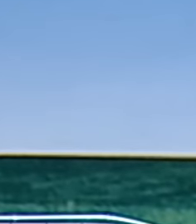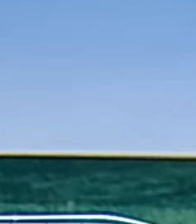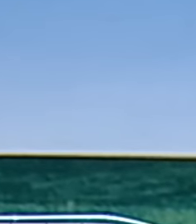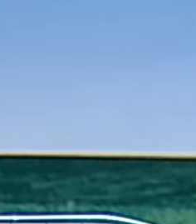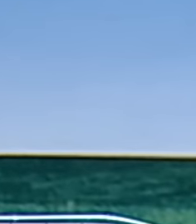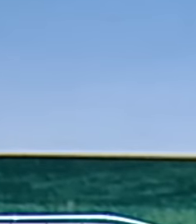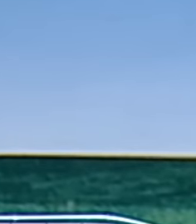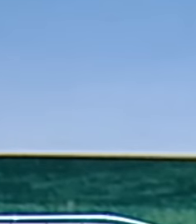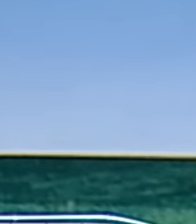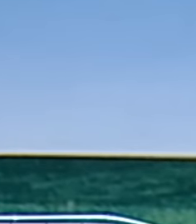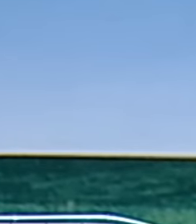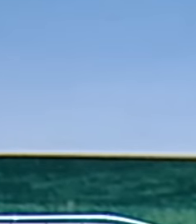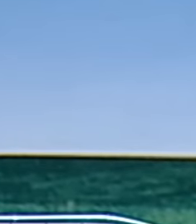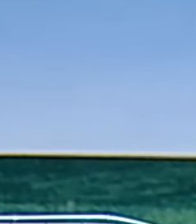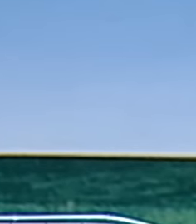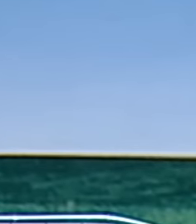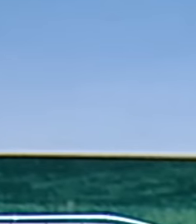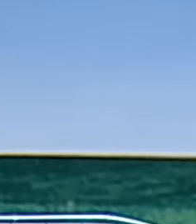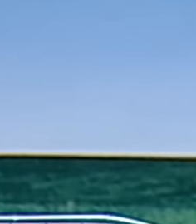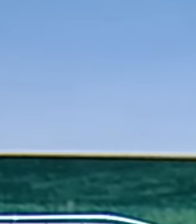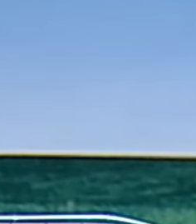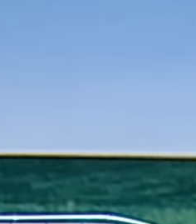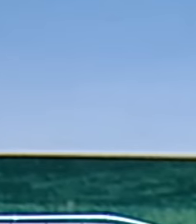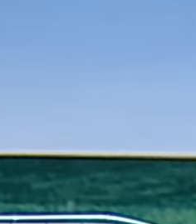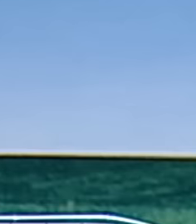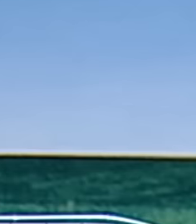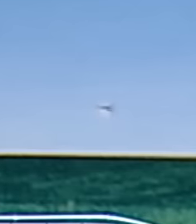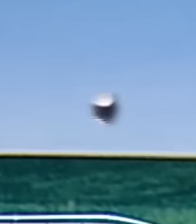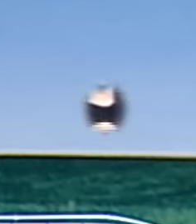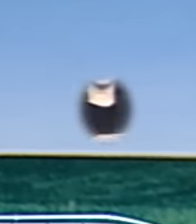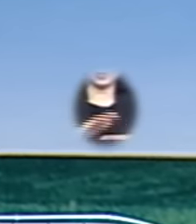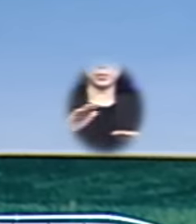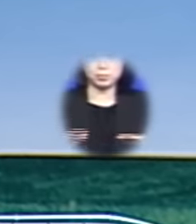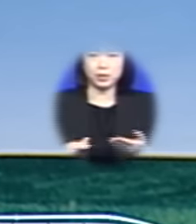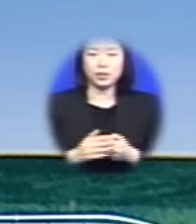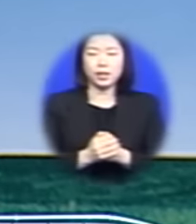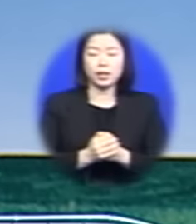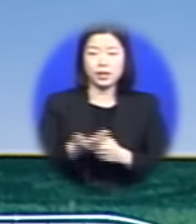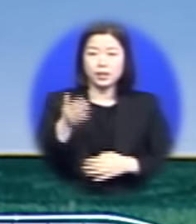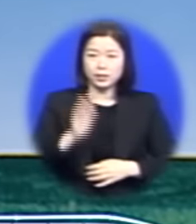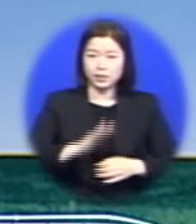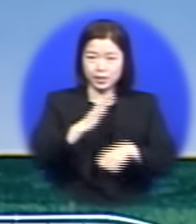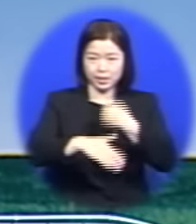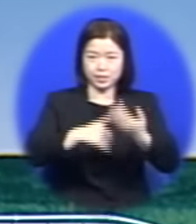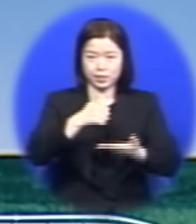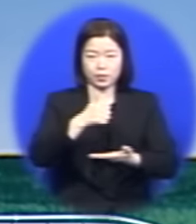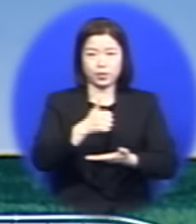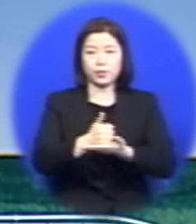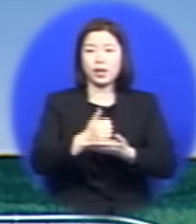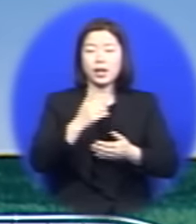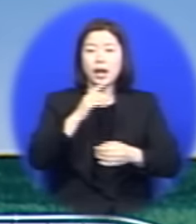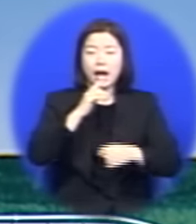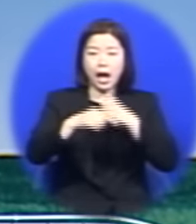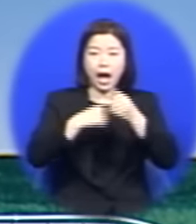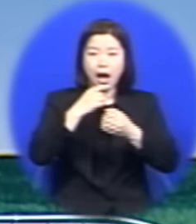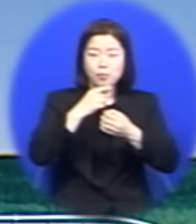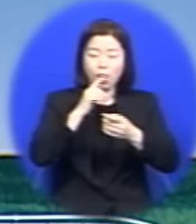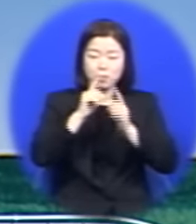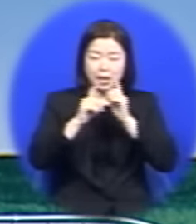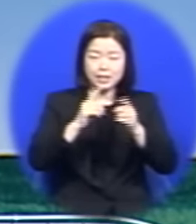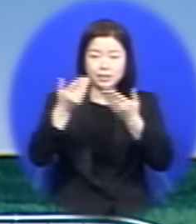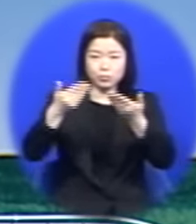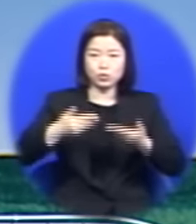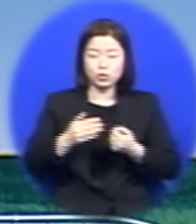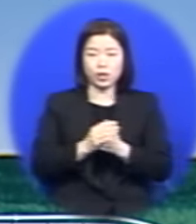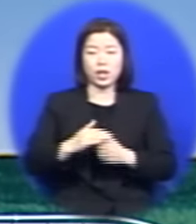말씀이고 사실 더 들을 필요도 없을 정도입니다. 그러나 성경에 하나님이 말씀하신 것 중에 우리가